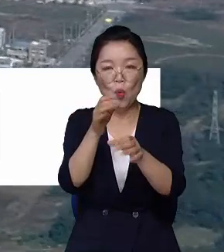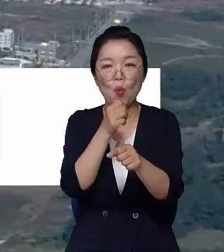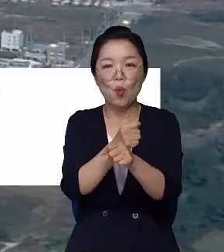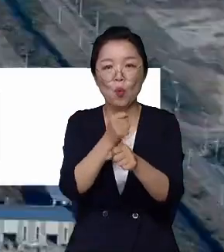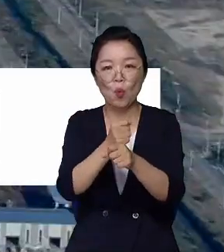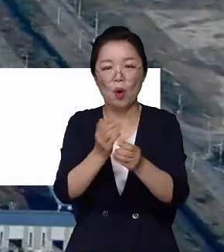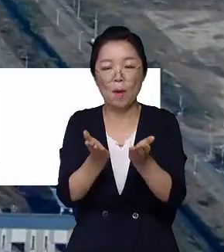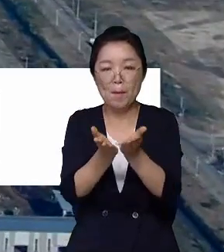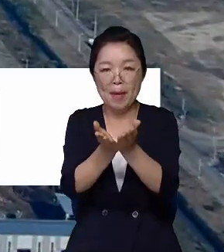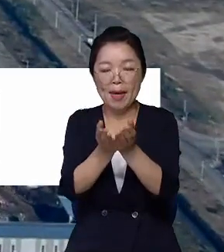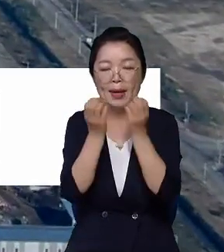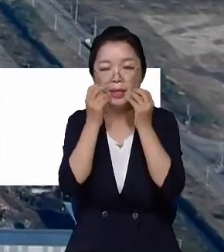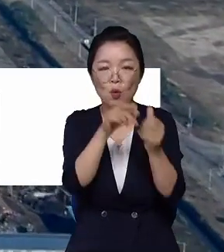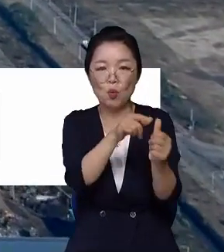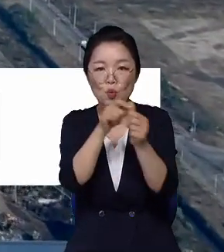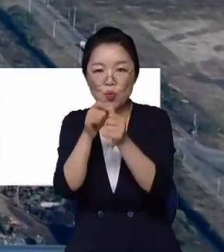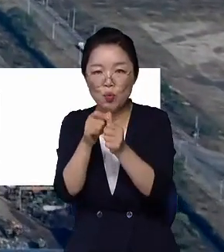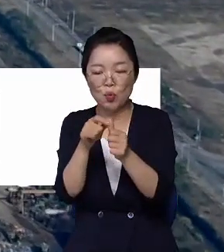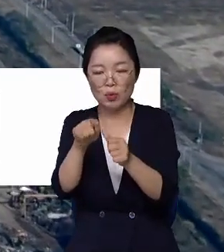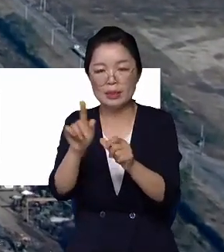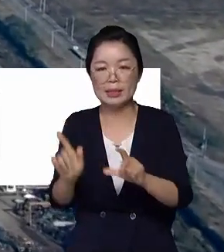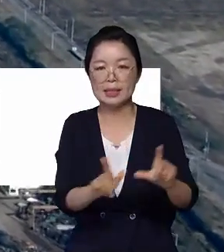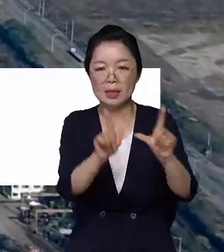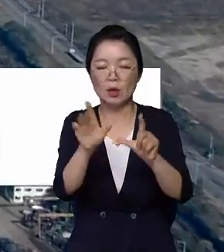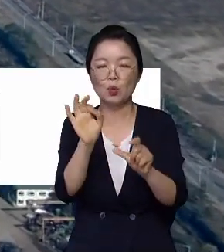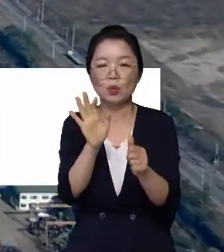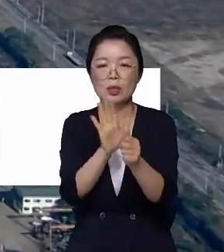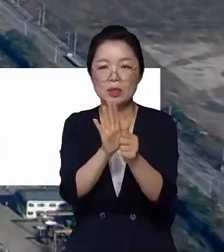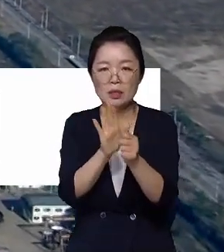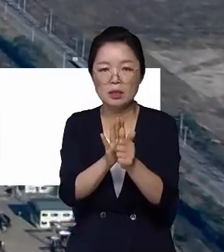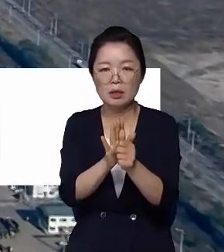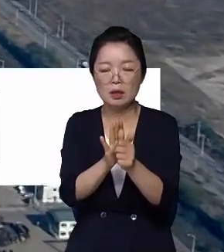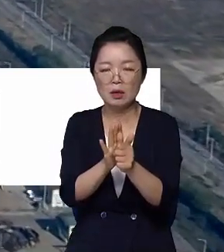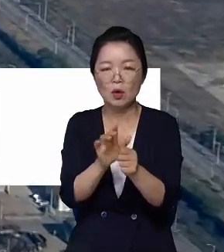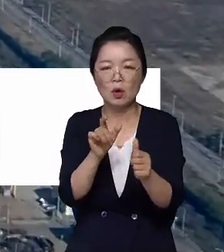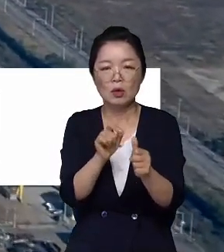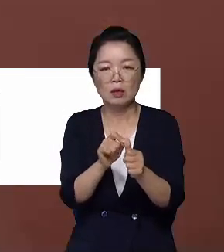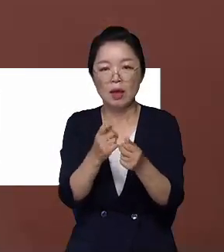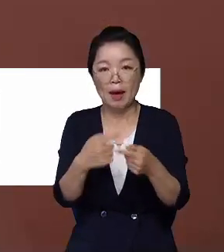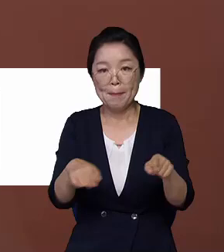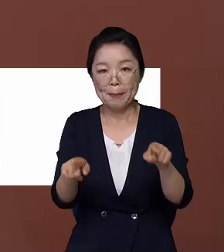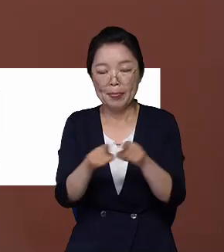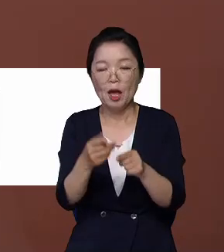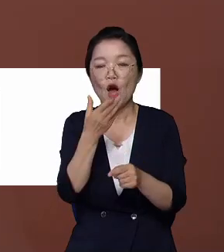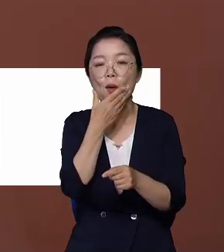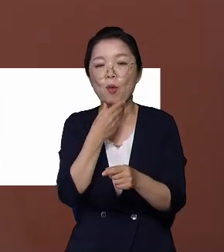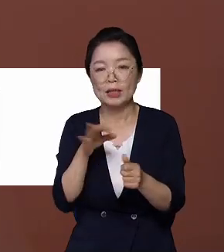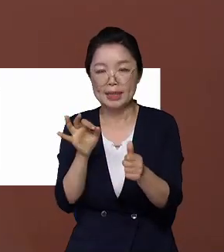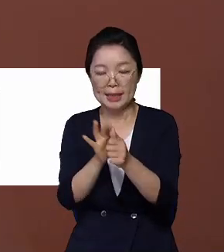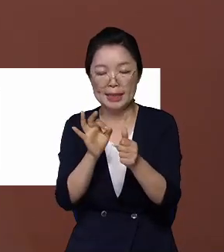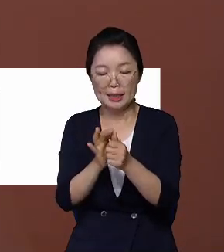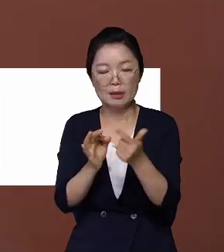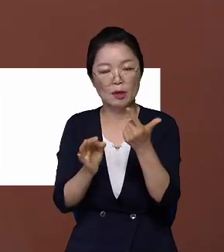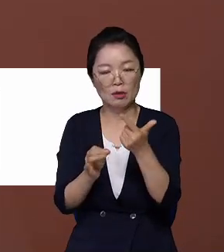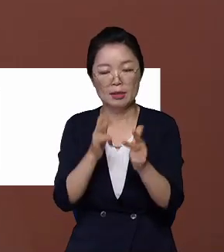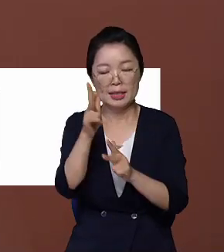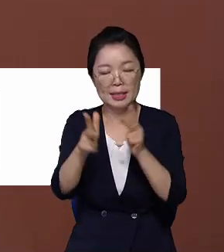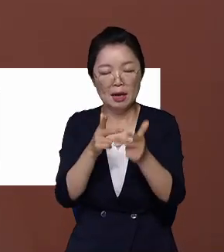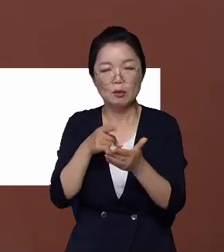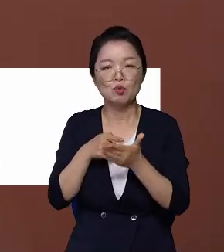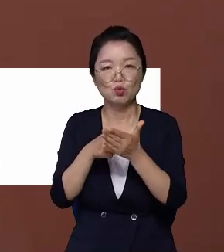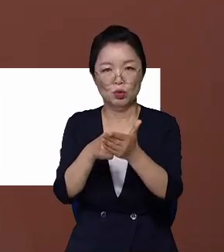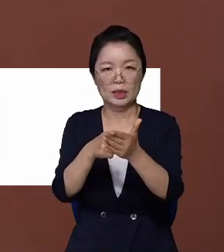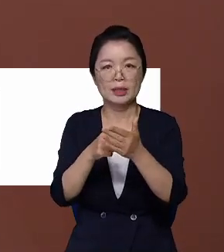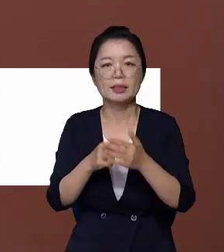조선업 신규 취업자 2주 정착금을 지원하고 고용유지 지원금과 공동근로복지기금 지원 등 6개 사업을